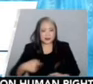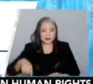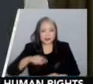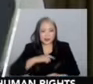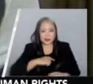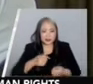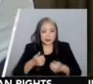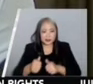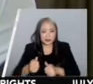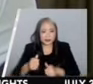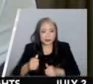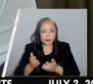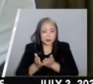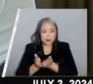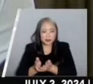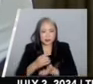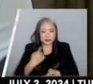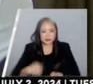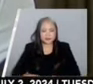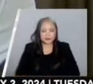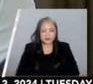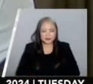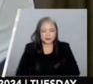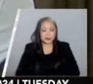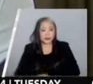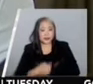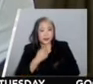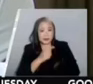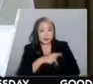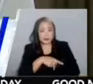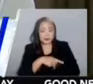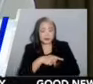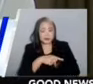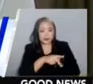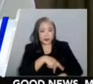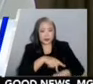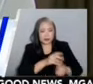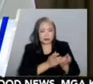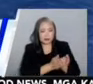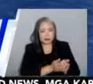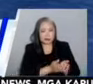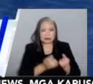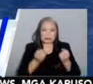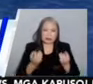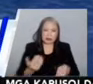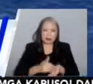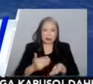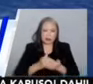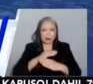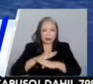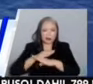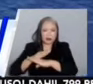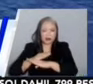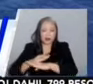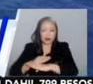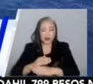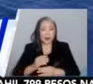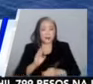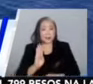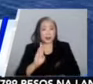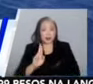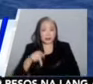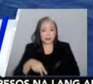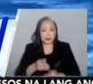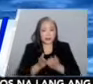China. Ayon sa PCG, ilang beses pa umanong hinarang ng China Coast Guard ang BRP Sintangan bago nila marating ang 17